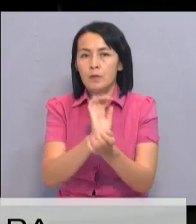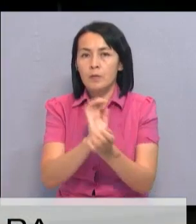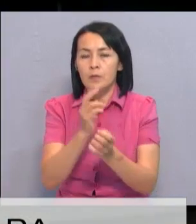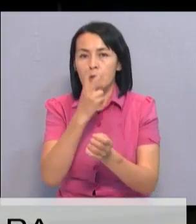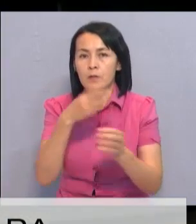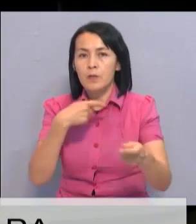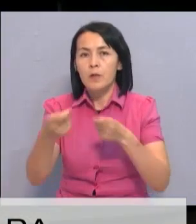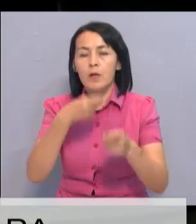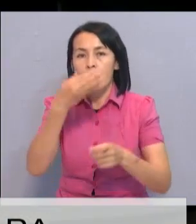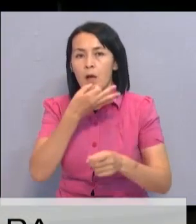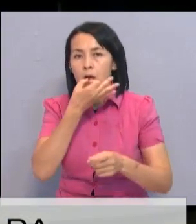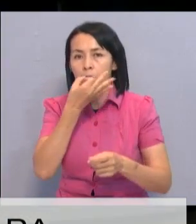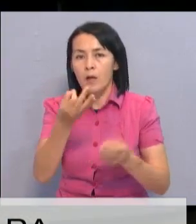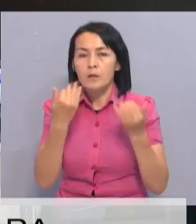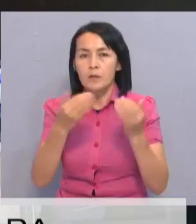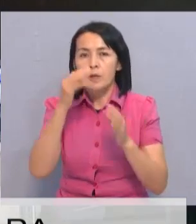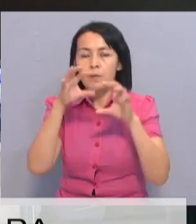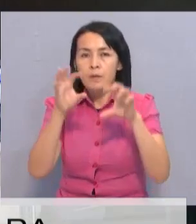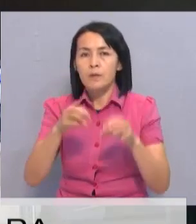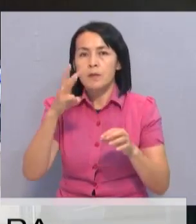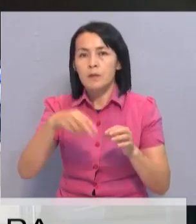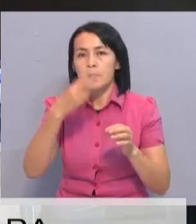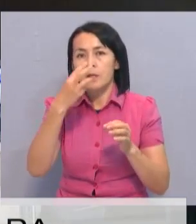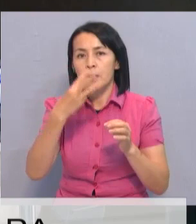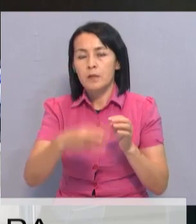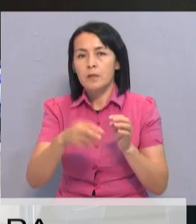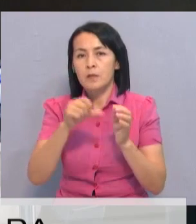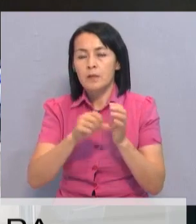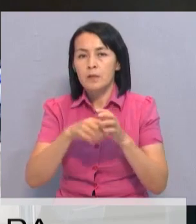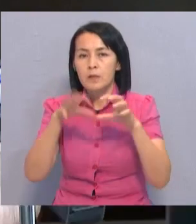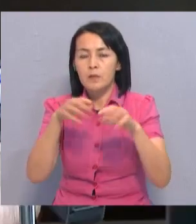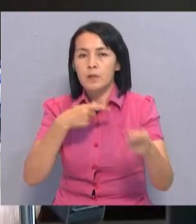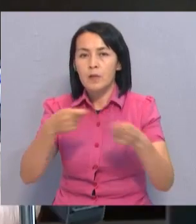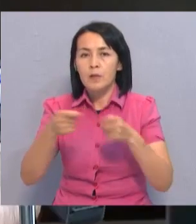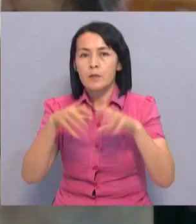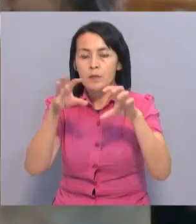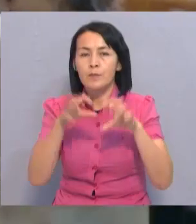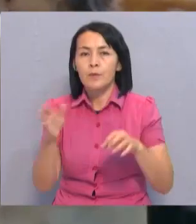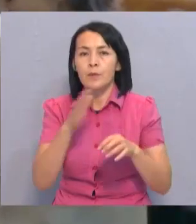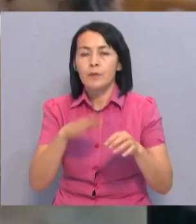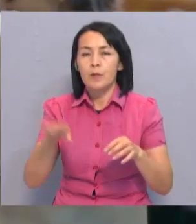предусмотрена административная ответственность по статье 336 Кодекса об административных